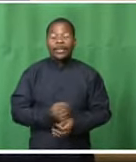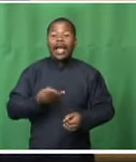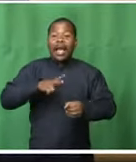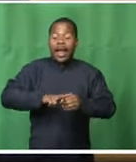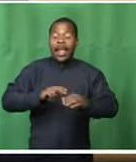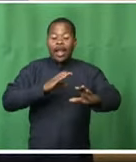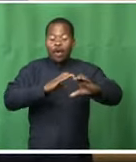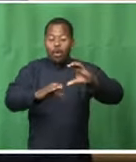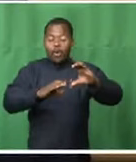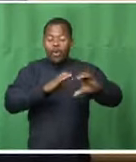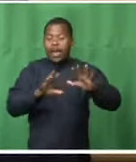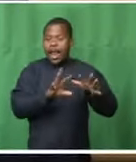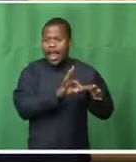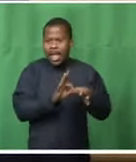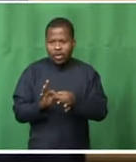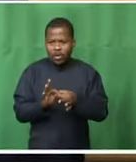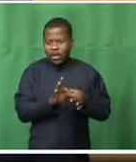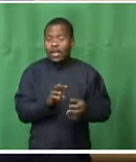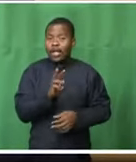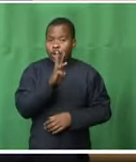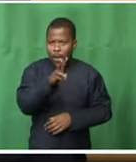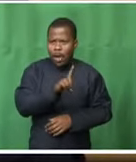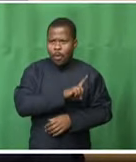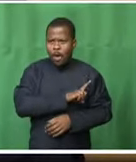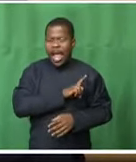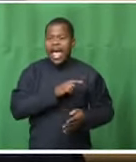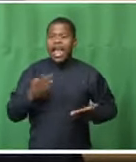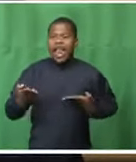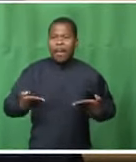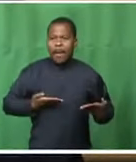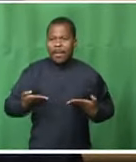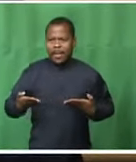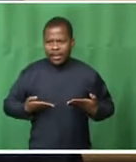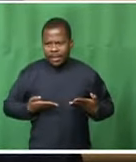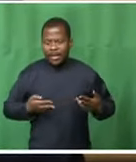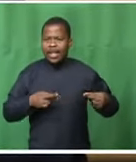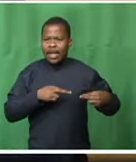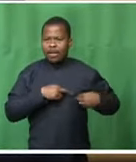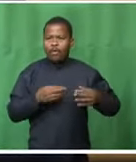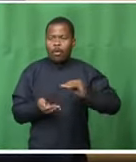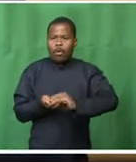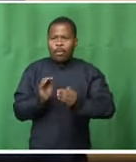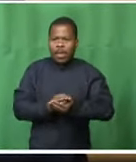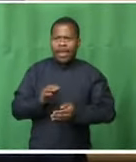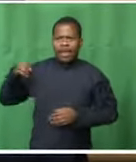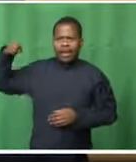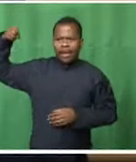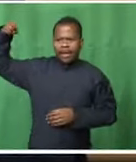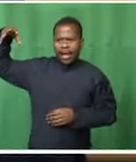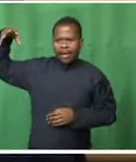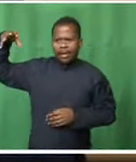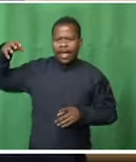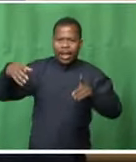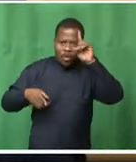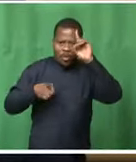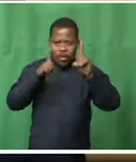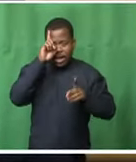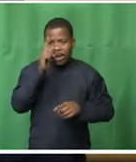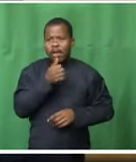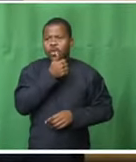nayo kuze kube ukuthi tingabantu dabo lephehla gezi tikhone ukuthi dithi take advantage of this